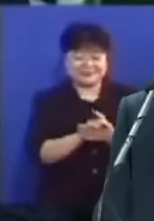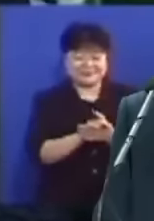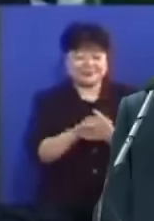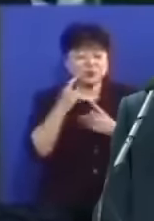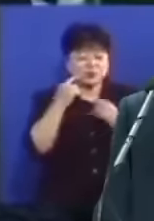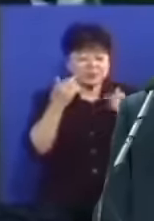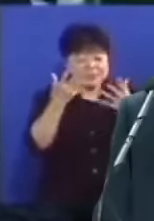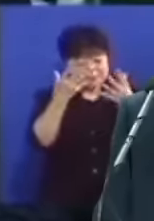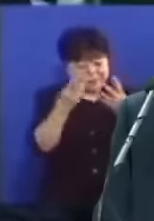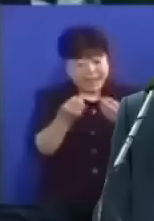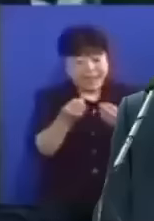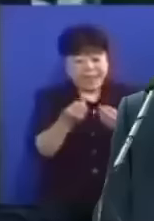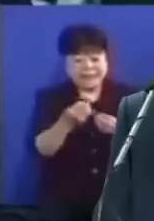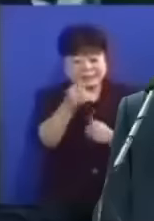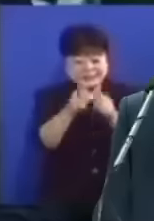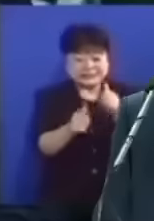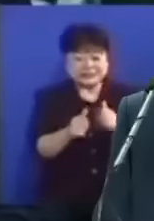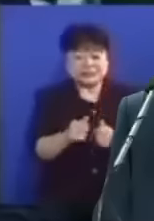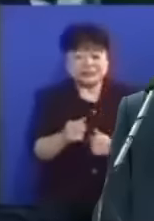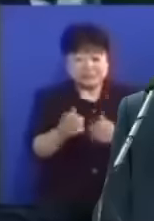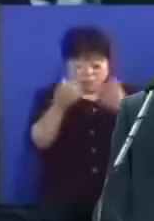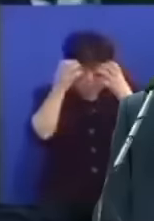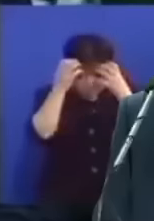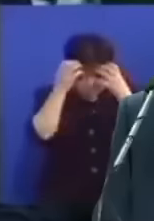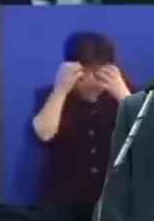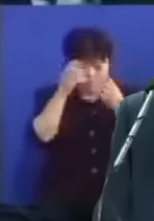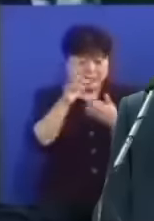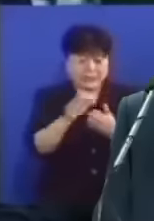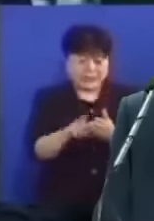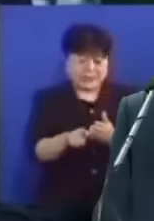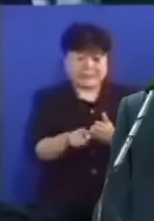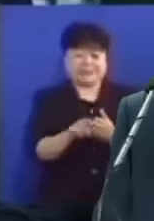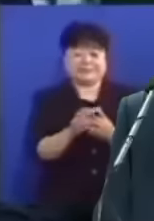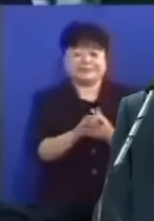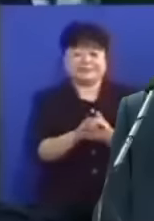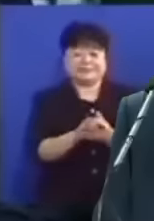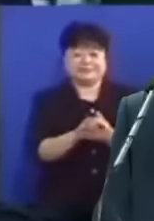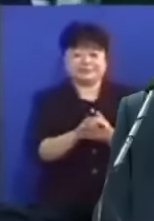저는 많은 시험과 고통을 당할 때